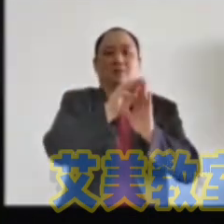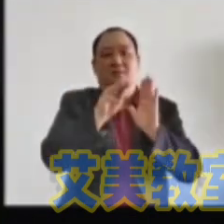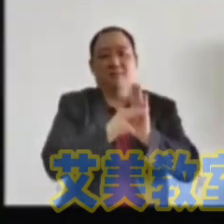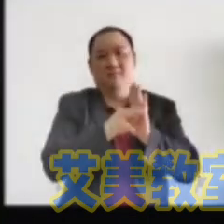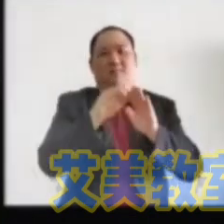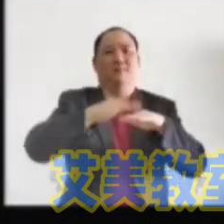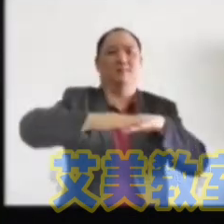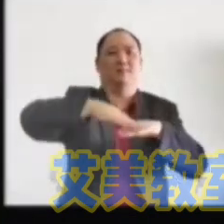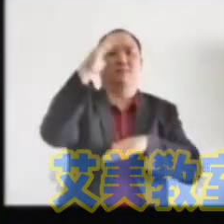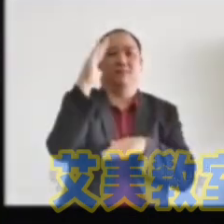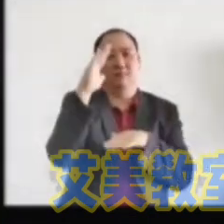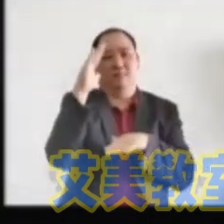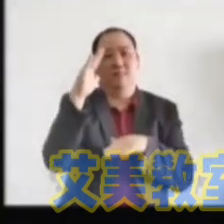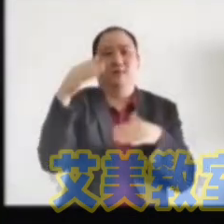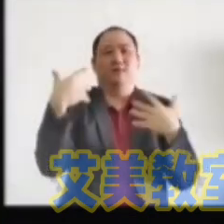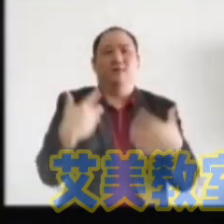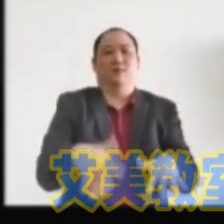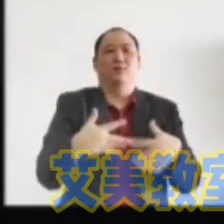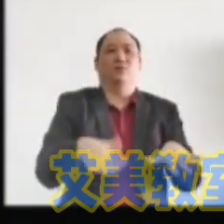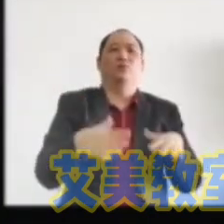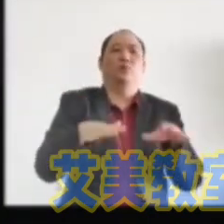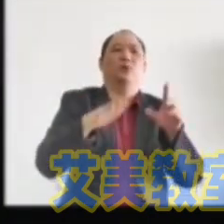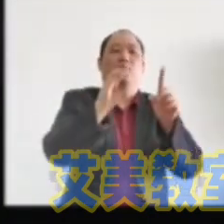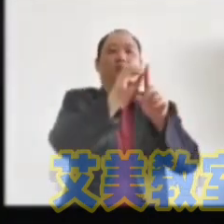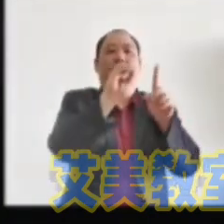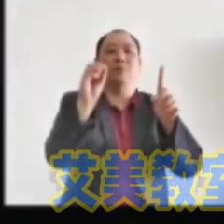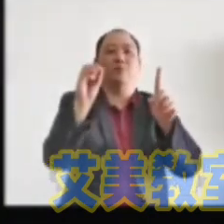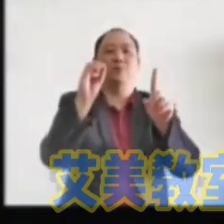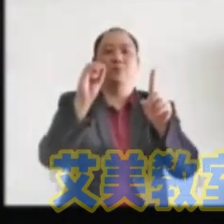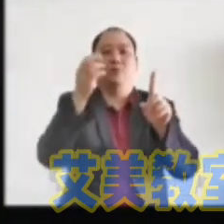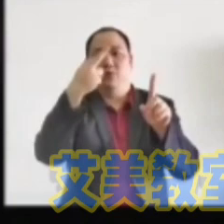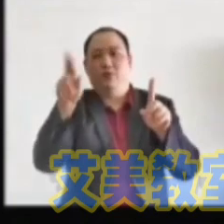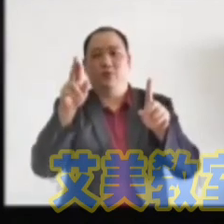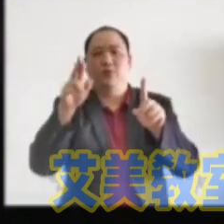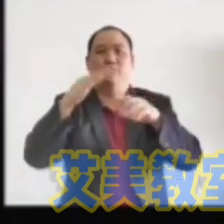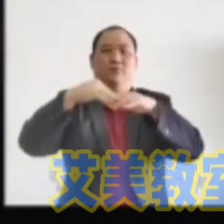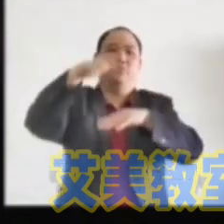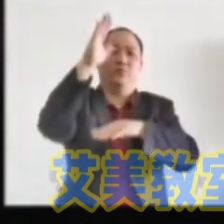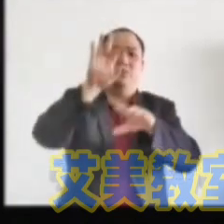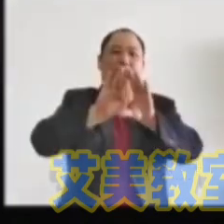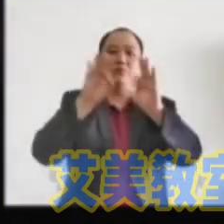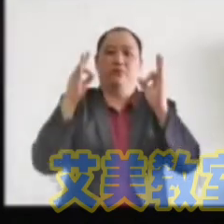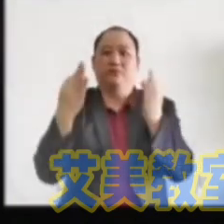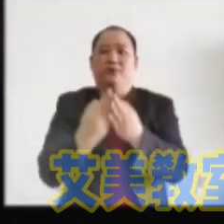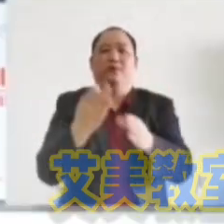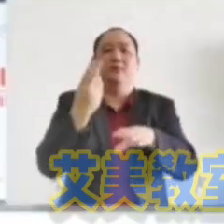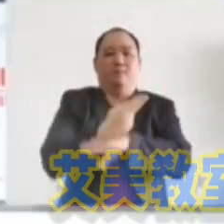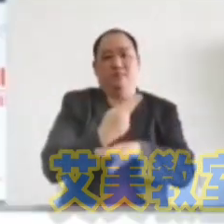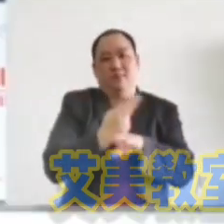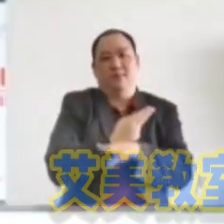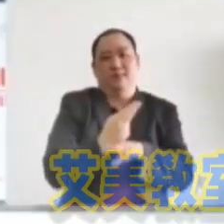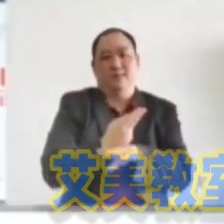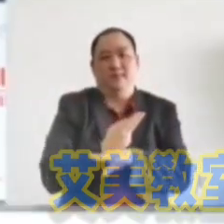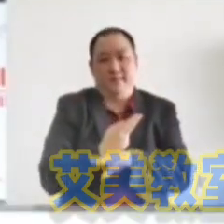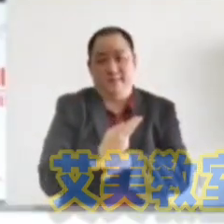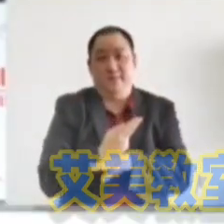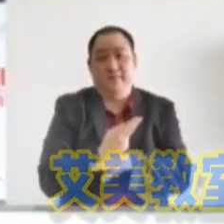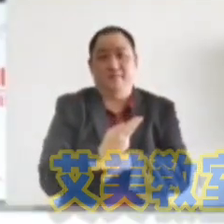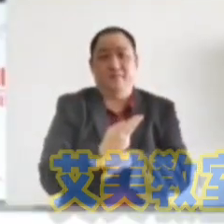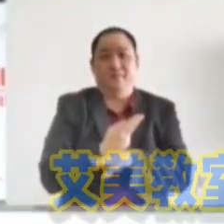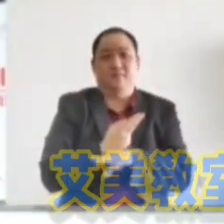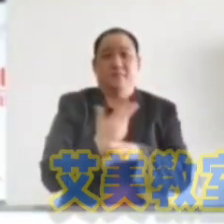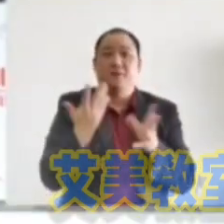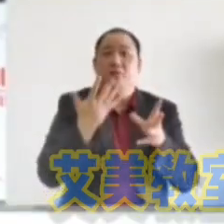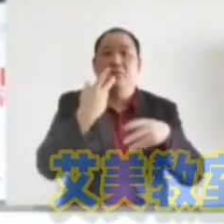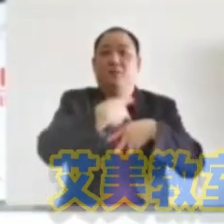而且已经售出了超过100千盒哦，给所有爱家人们。那这个产品哦，到底是什么产品